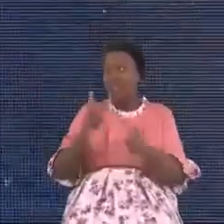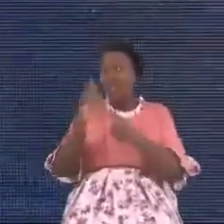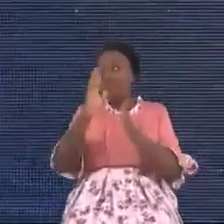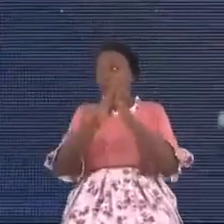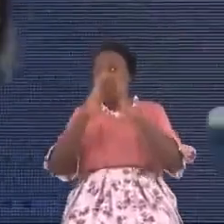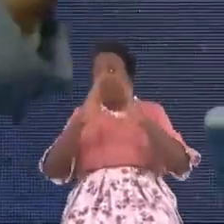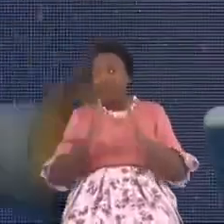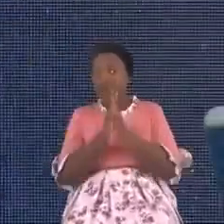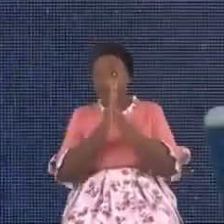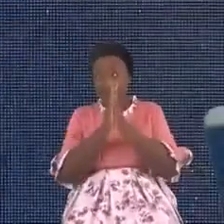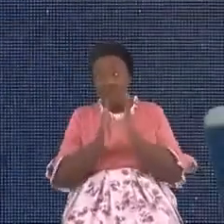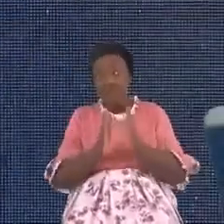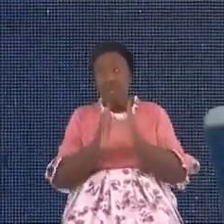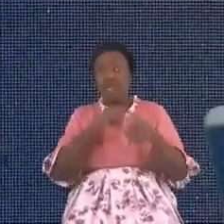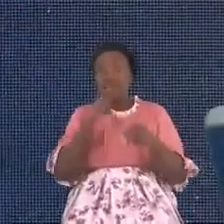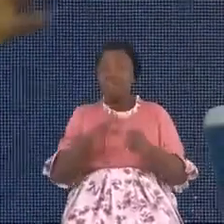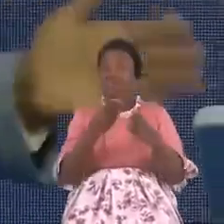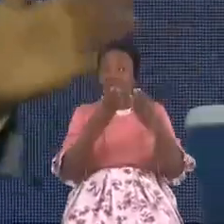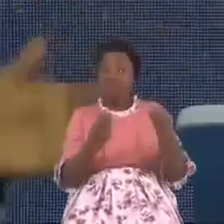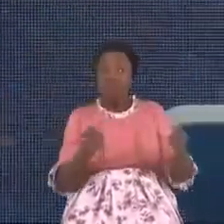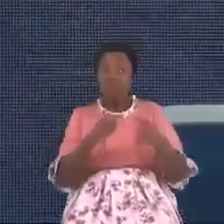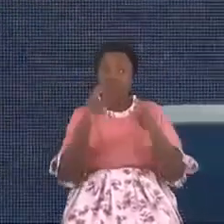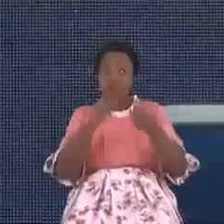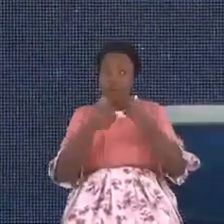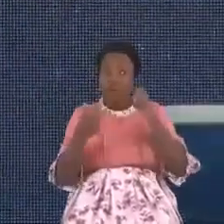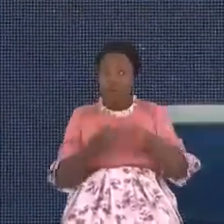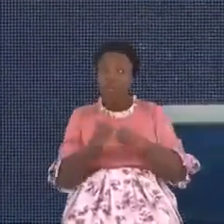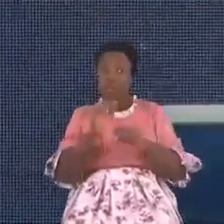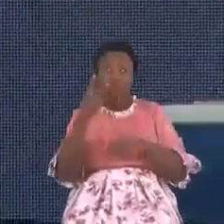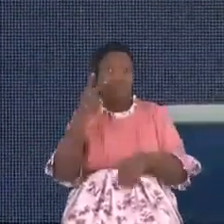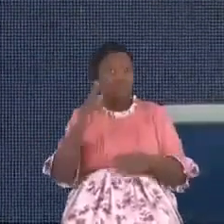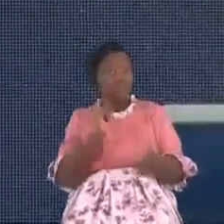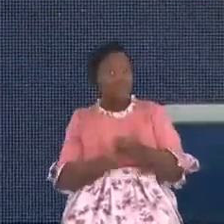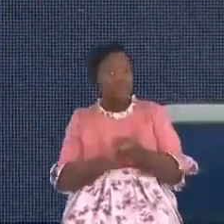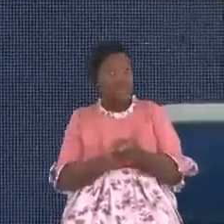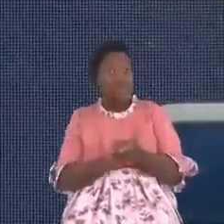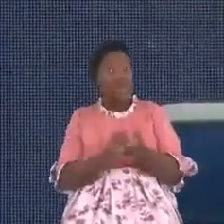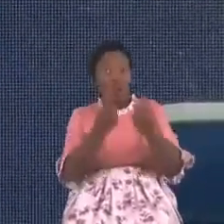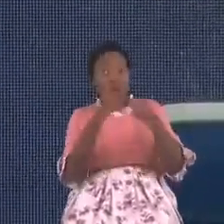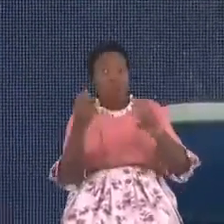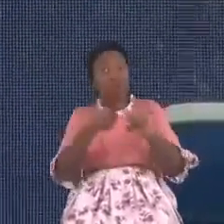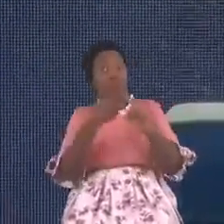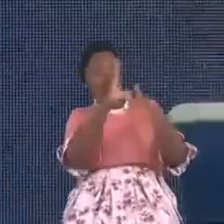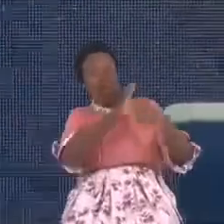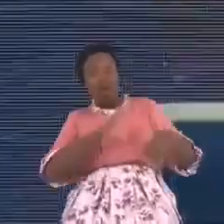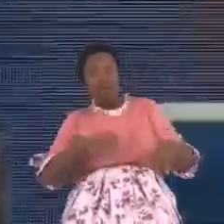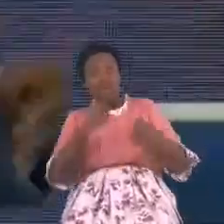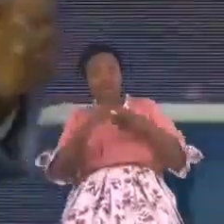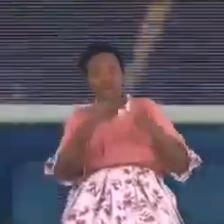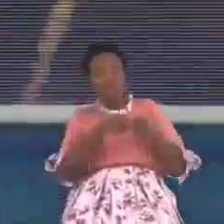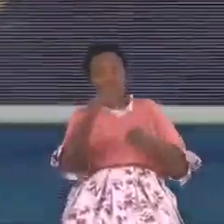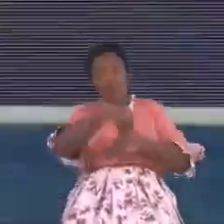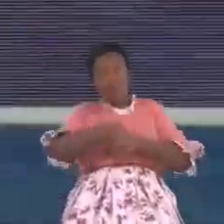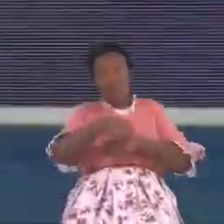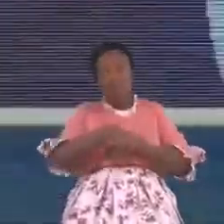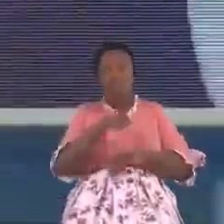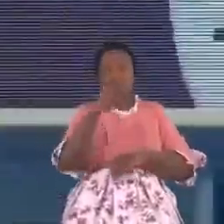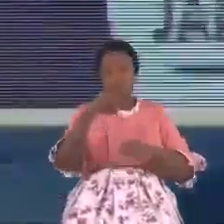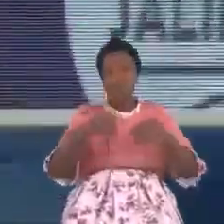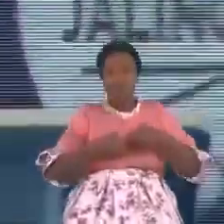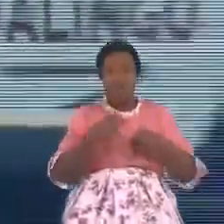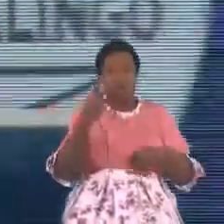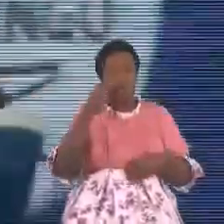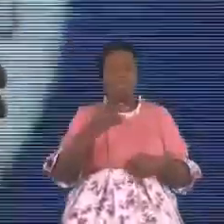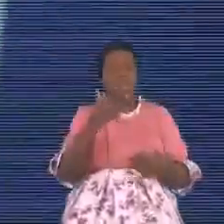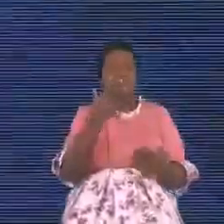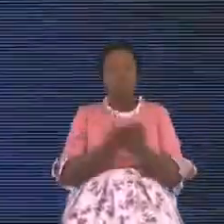niile, ọzịza nye nsogbu gị niile, ọrụ na ịhụ nke a si n'aka Kraịst na-abịa n'abalị a,